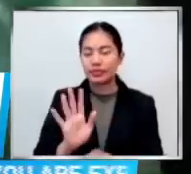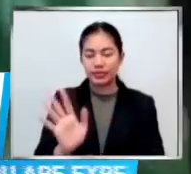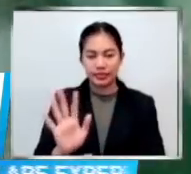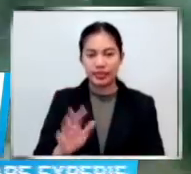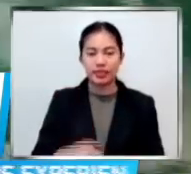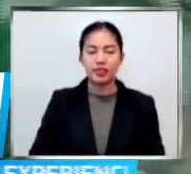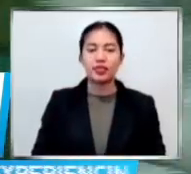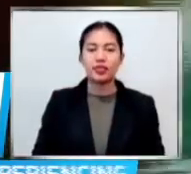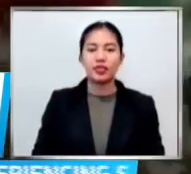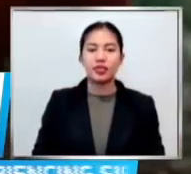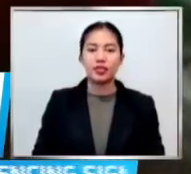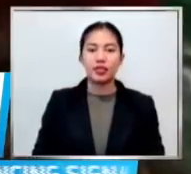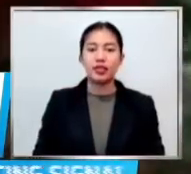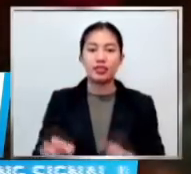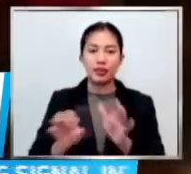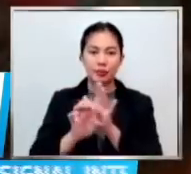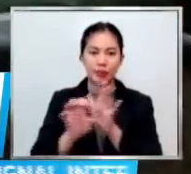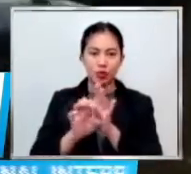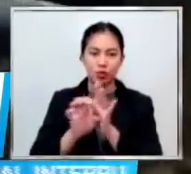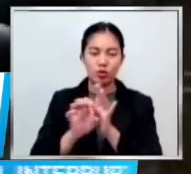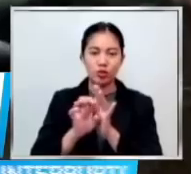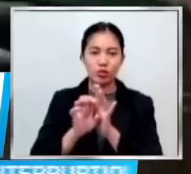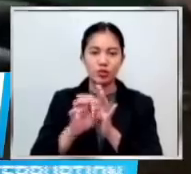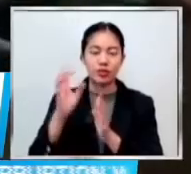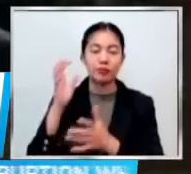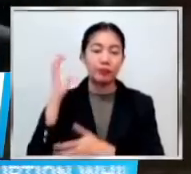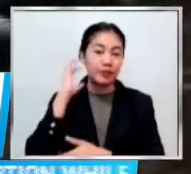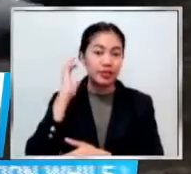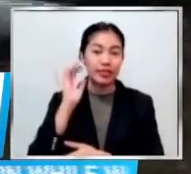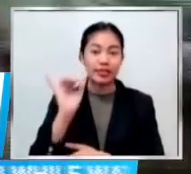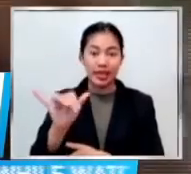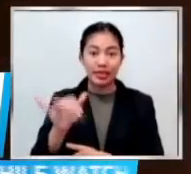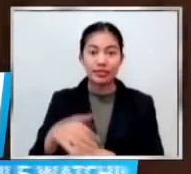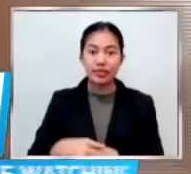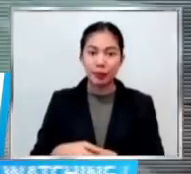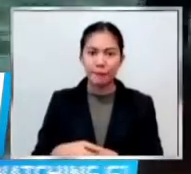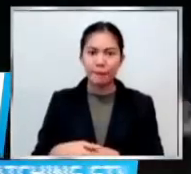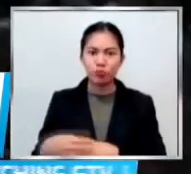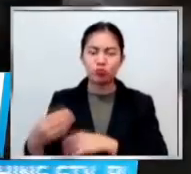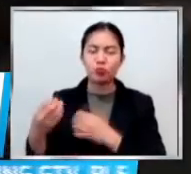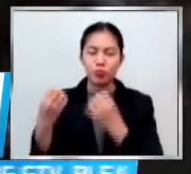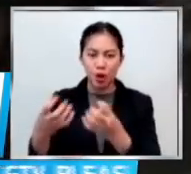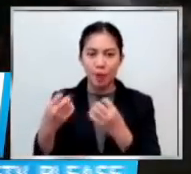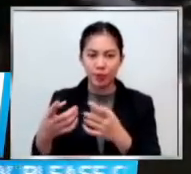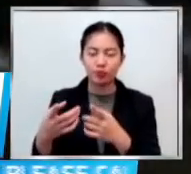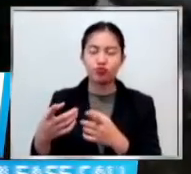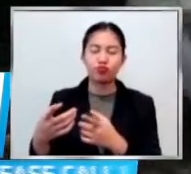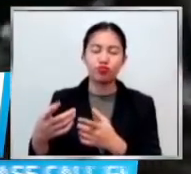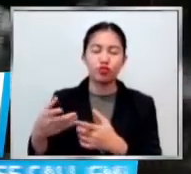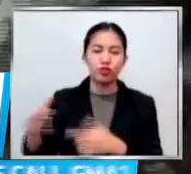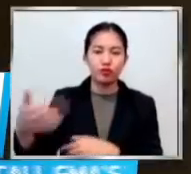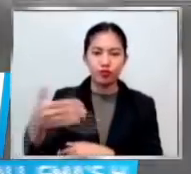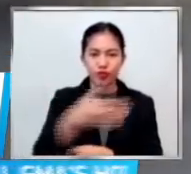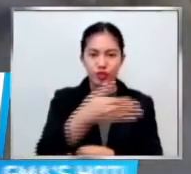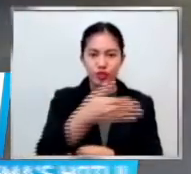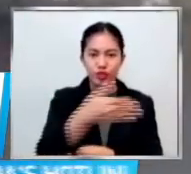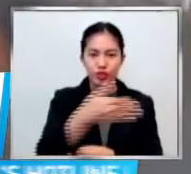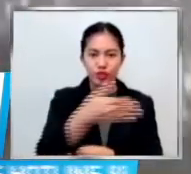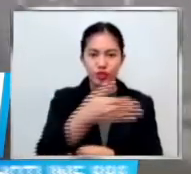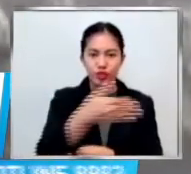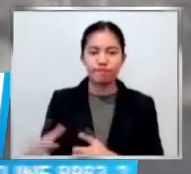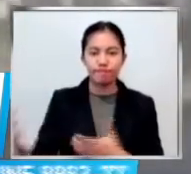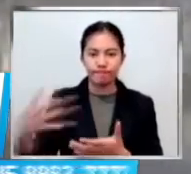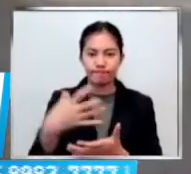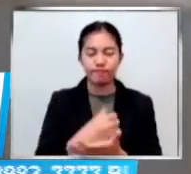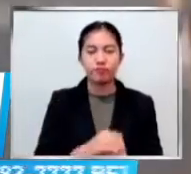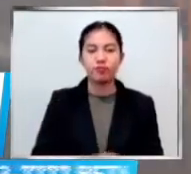sa dalampasigan ng Dato Block Sinsuat. Ayon sa nag-upload ng video, panahon daw talaga ngayon na nagsisilabasa ng ganitong isda. Sa bahaging